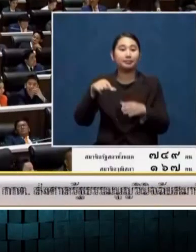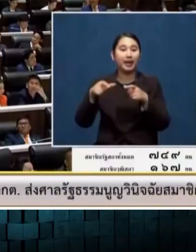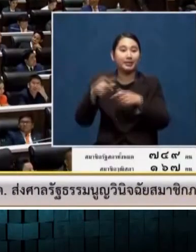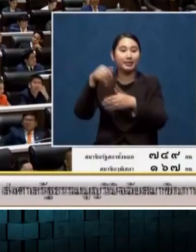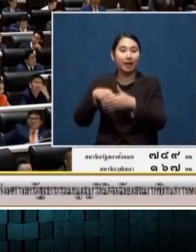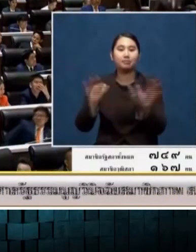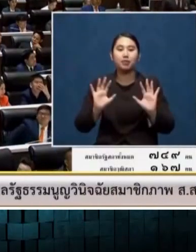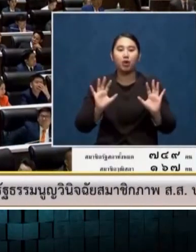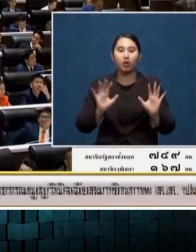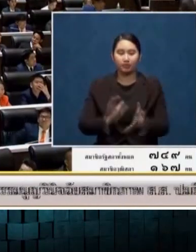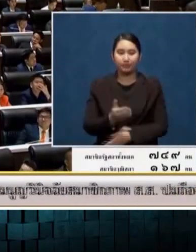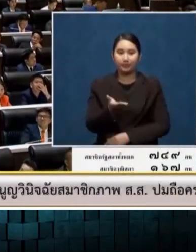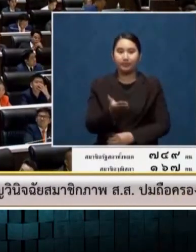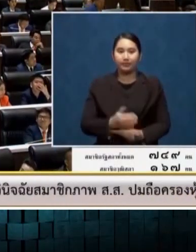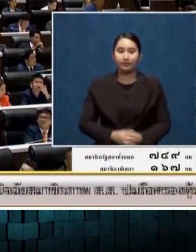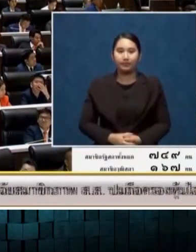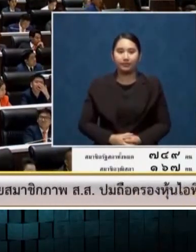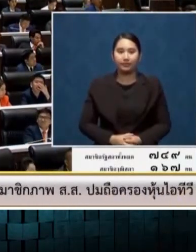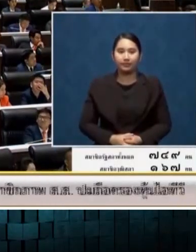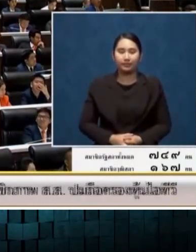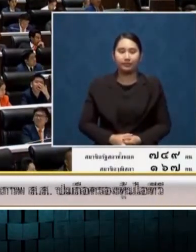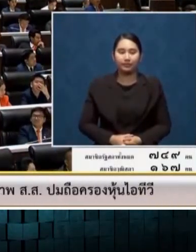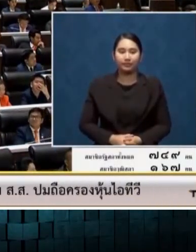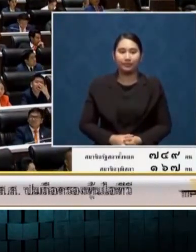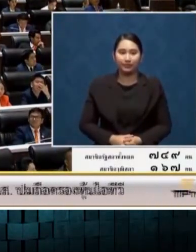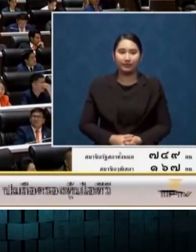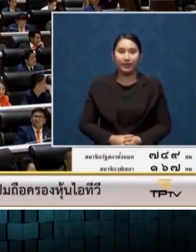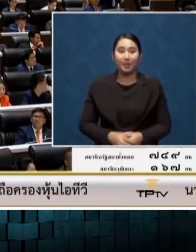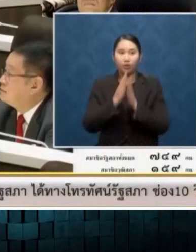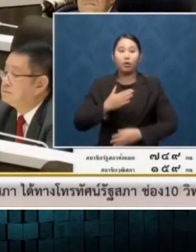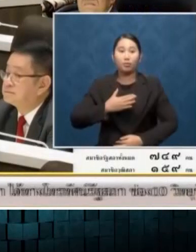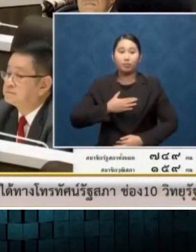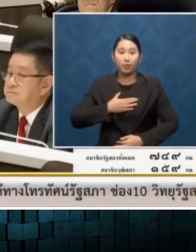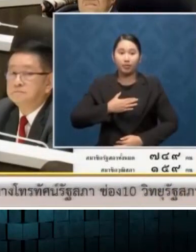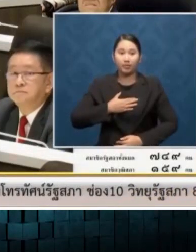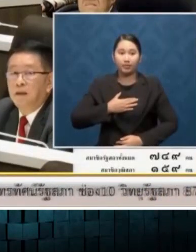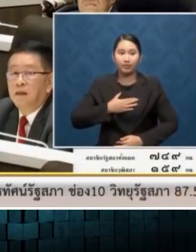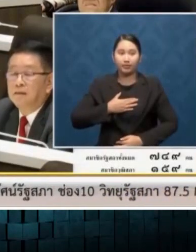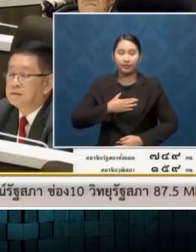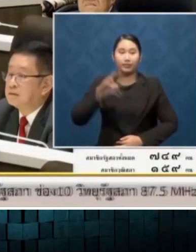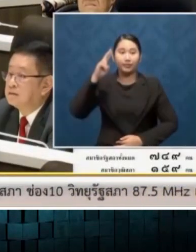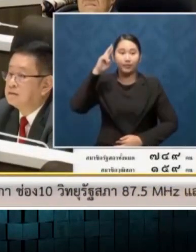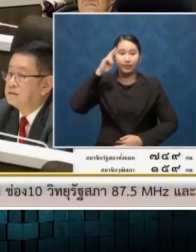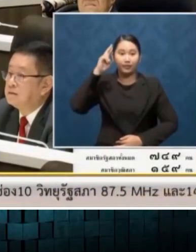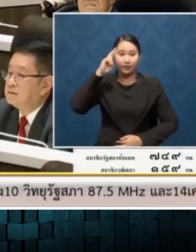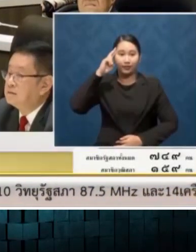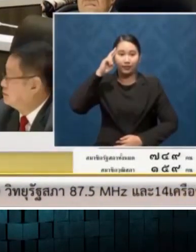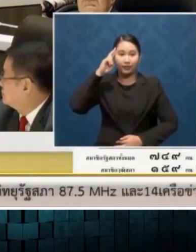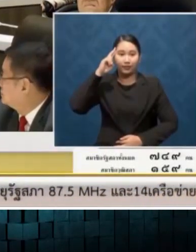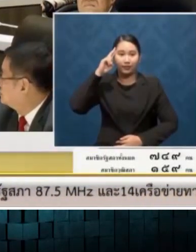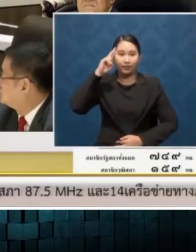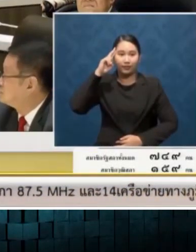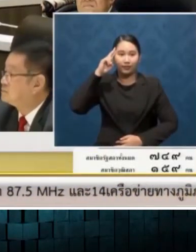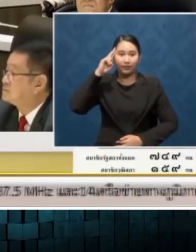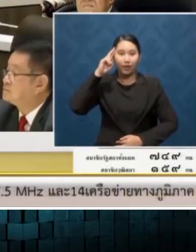ให้ที่สมาชิกให้ที่ประชุมรัฐสภารับรองการเป็นนายกรัฐมนตรีวันนี้ก็เป็นไป